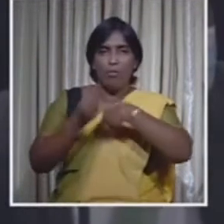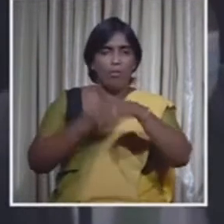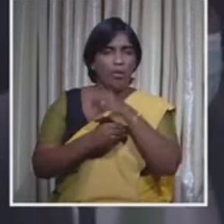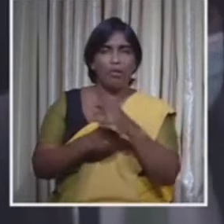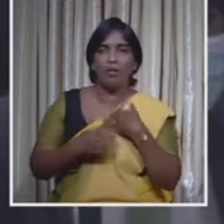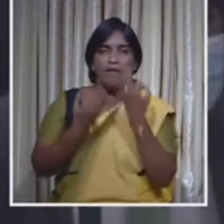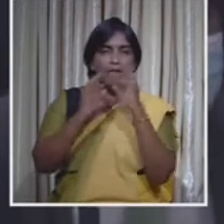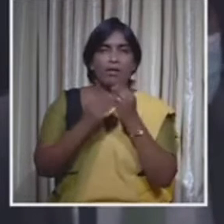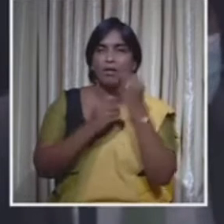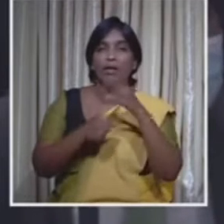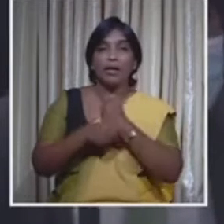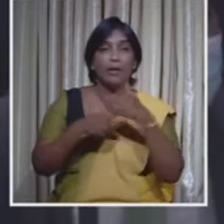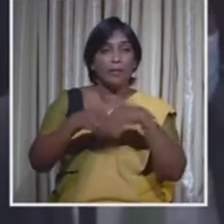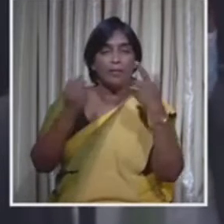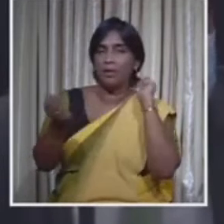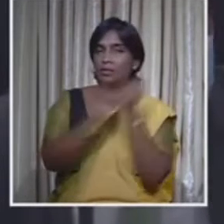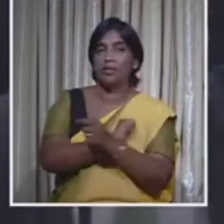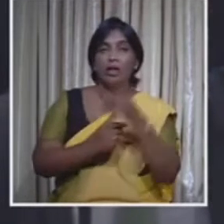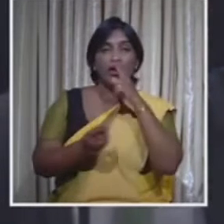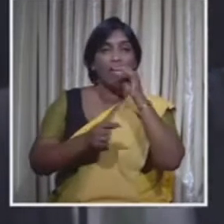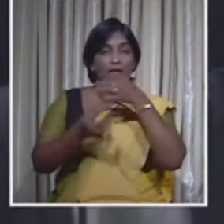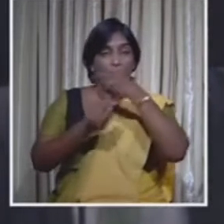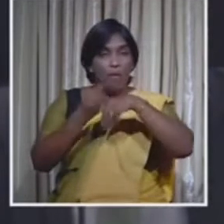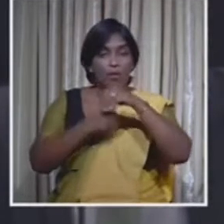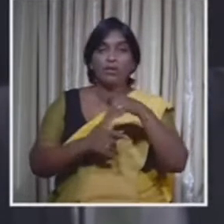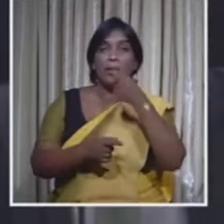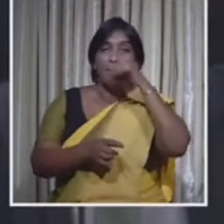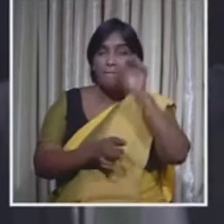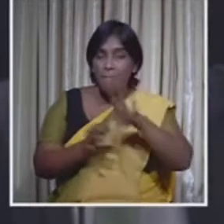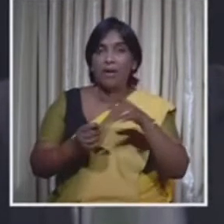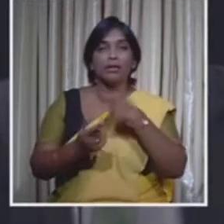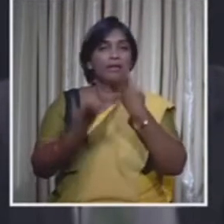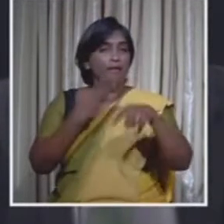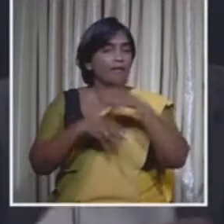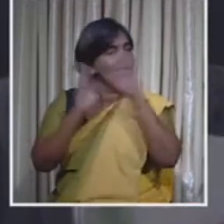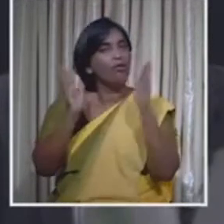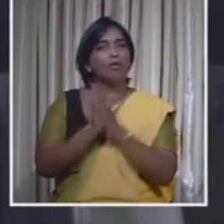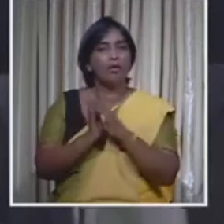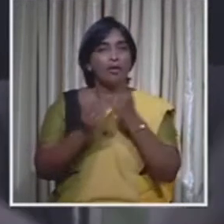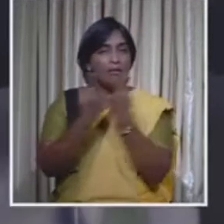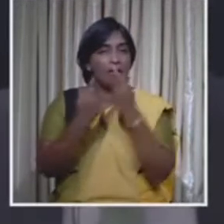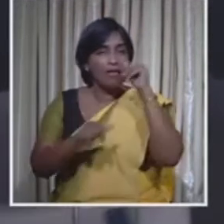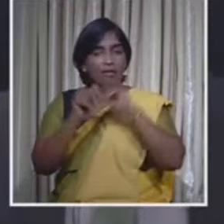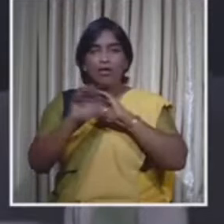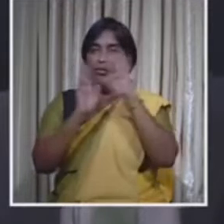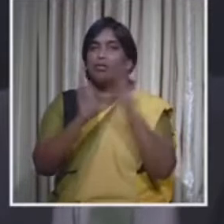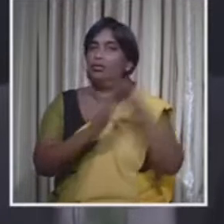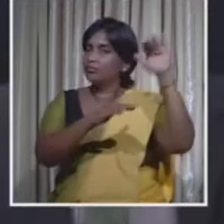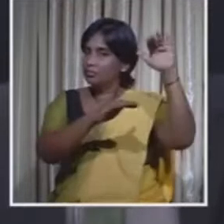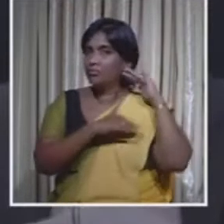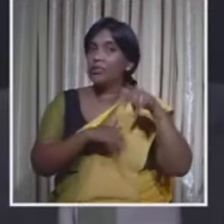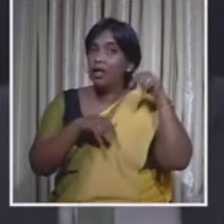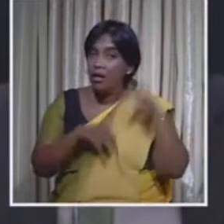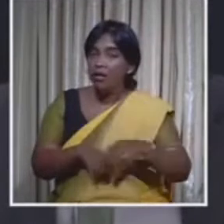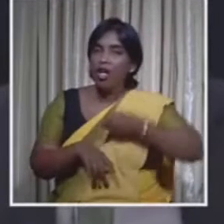සහනාධාරයක් දෙන්නේ නෑ ගැසට් එක රිවර්ස් රසායනික පොර කෘමිනාශක දිලීර නාශක වල් නාශක හැම එකක්ම ගෙන්නන්න